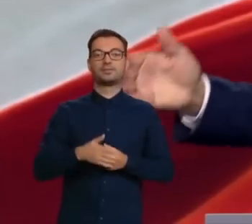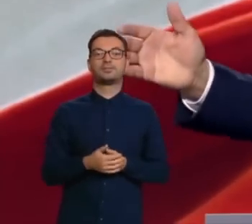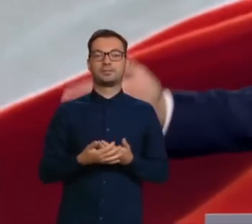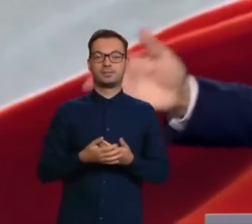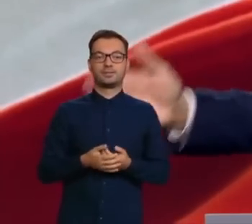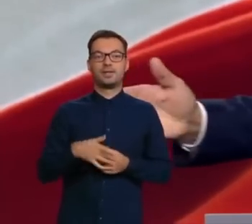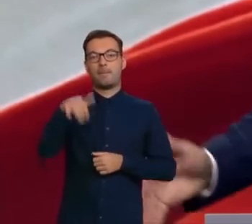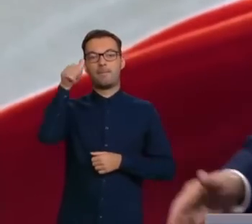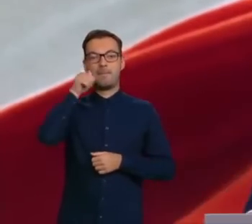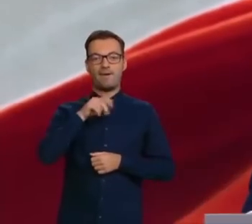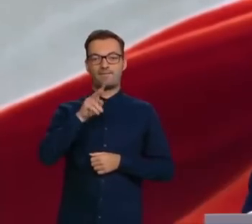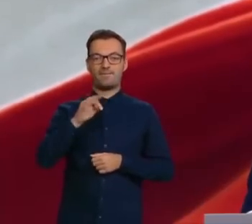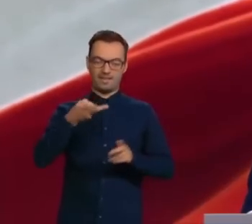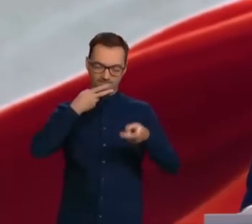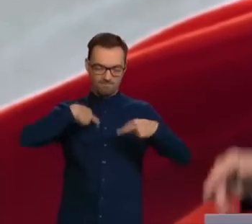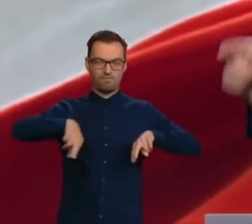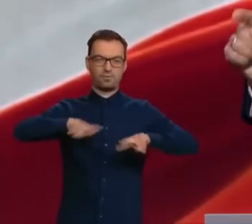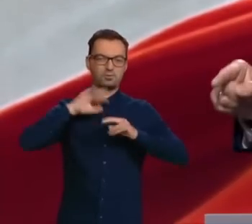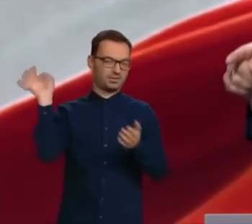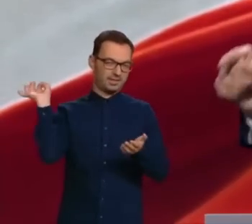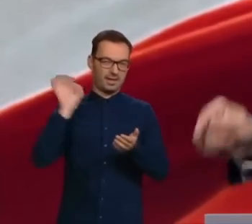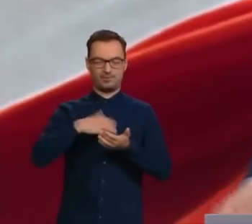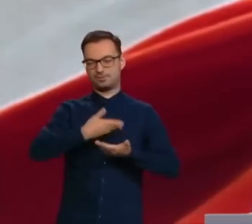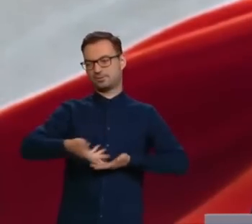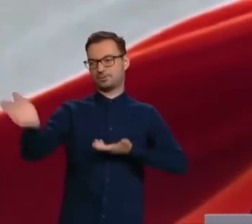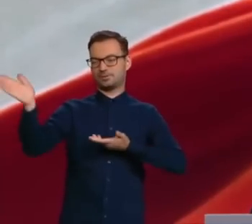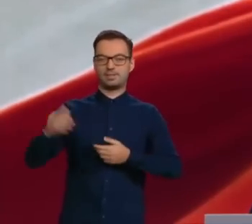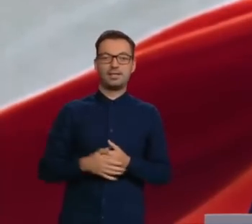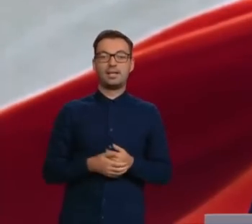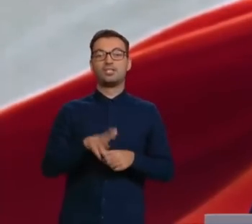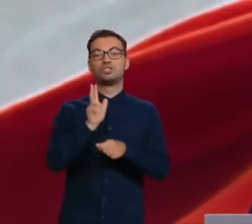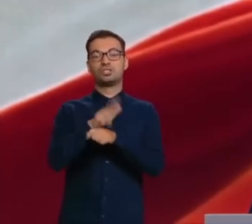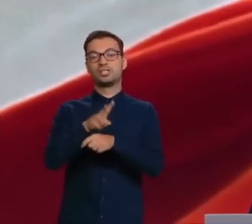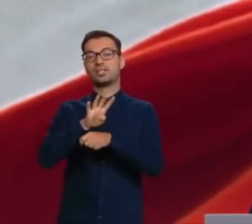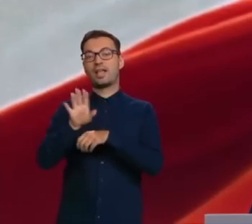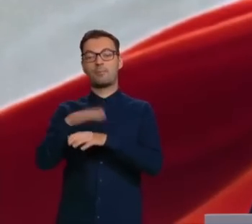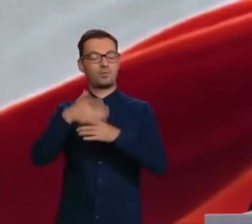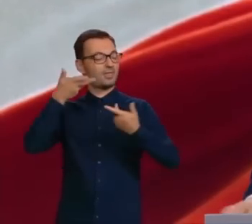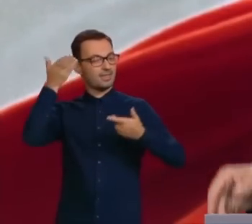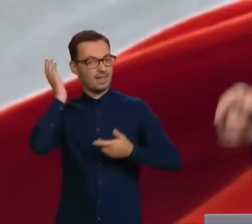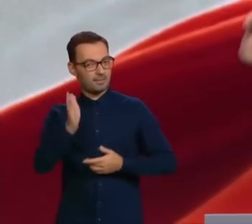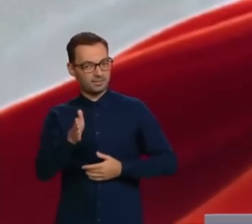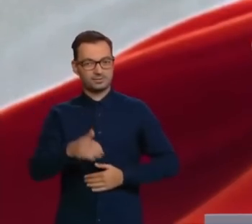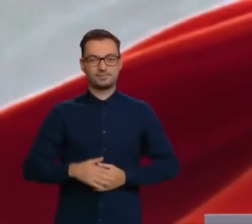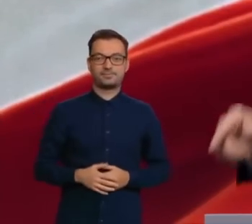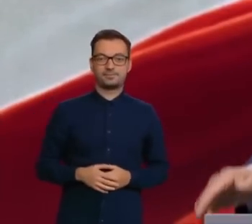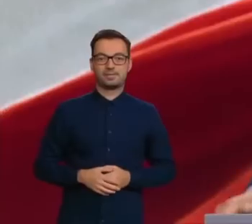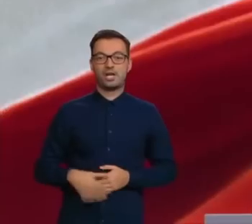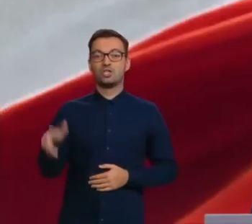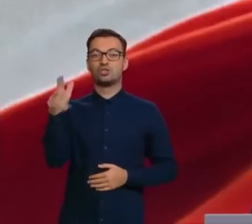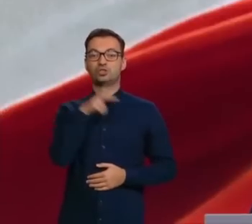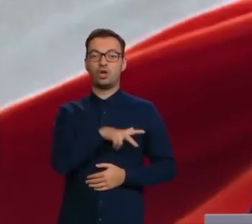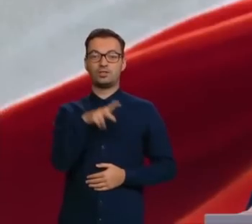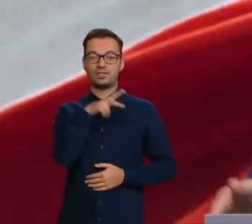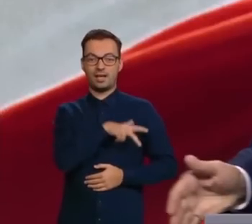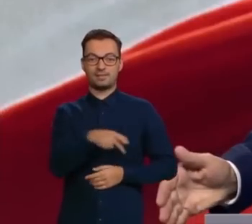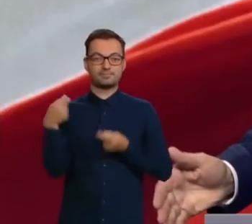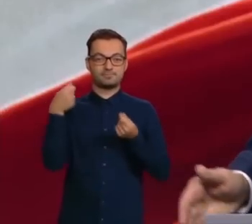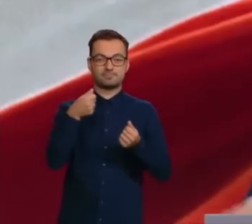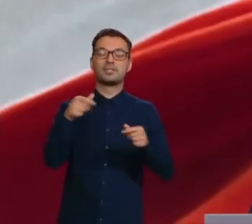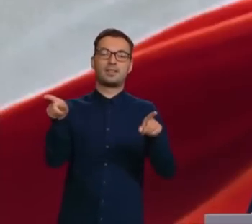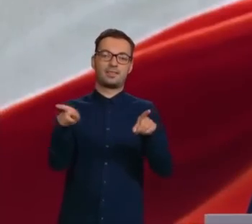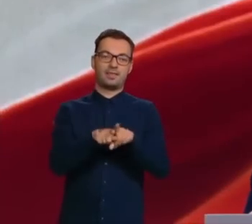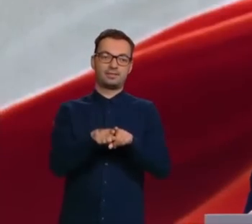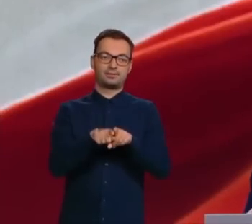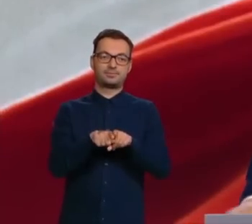drzwi dla mafii VAT-owskich i nie będzie pieniędzy na trzynastki, na czternastki, a świadczenia społeczne również